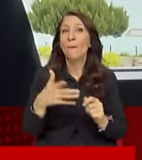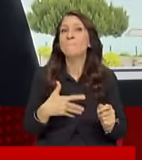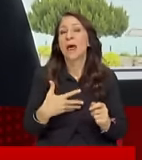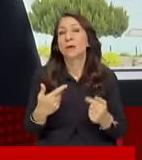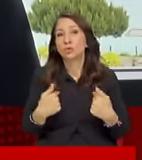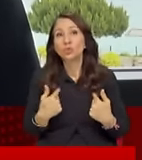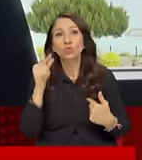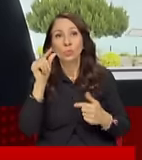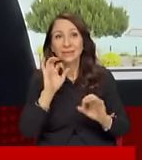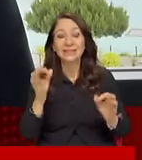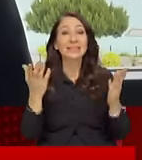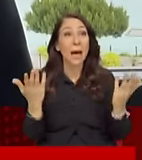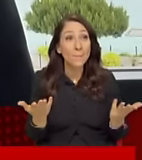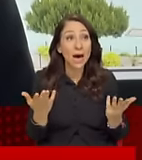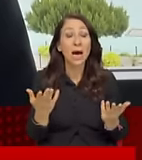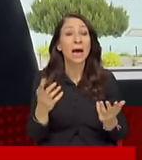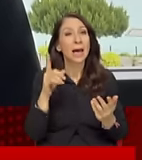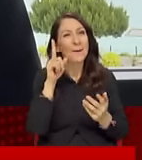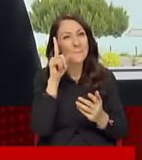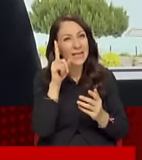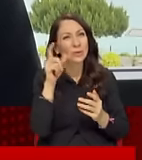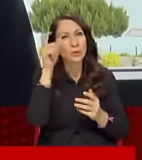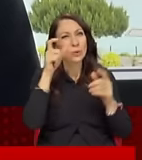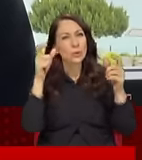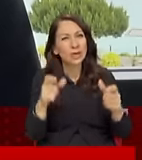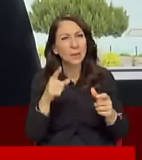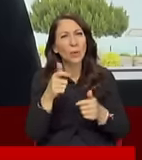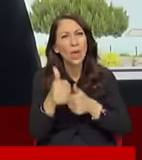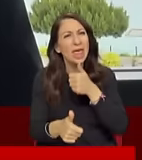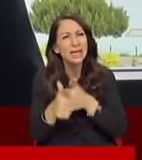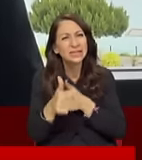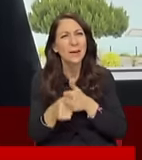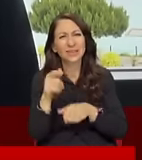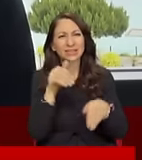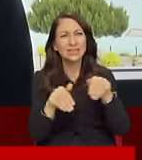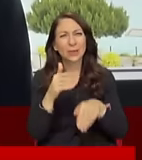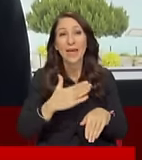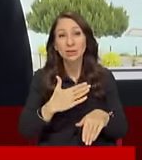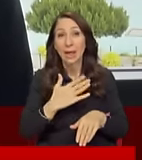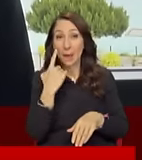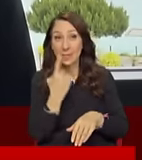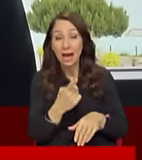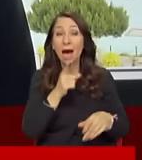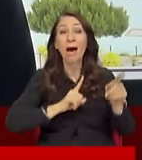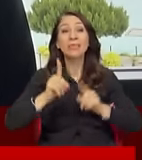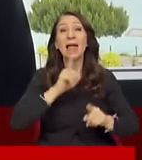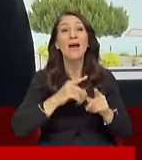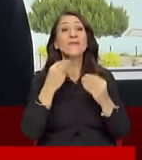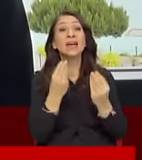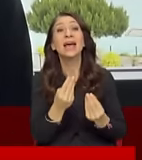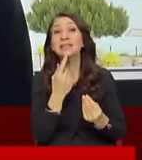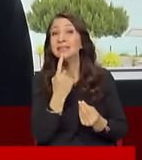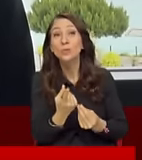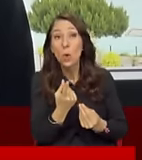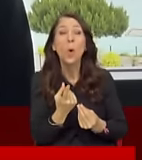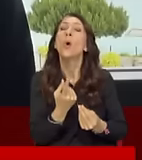merak ediyoruz kuşkusuz. Yalnız bir memlekette bu yarışa, bir seçim heyecanına bir bakalım. Adaylar, verilen mesajlar.